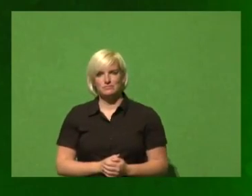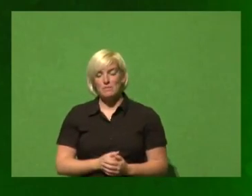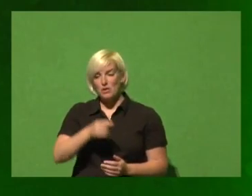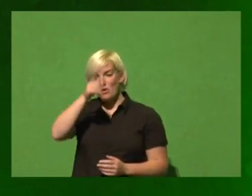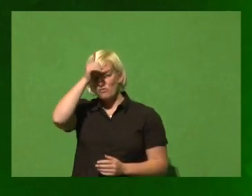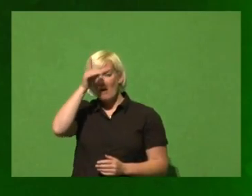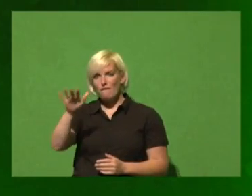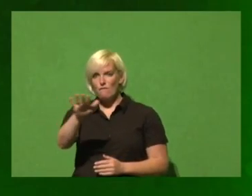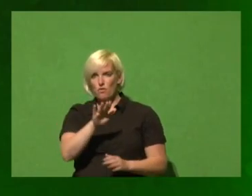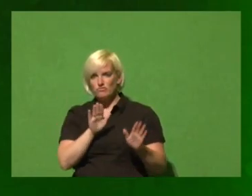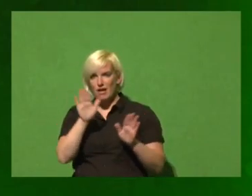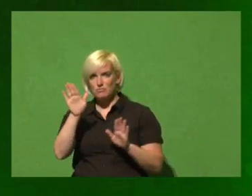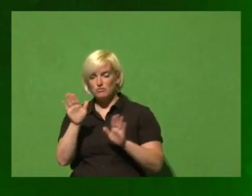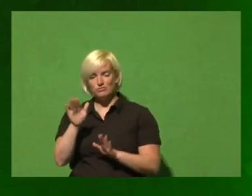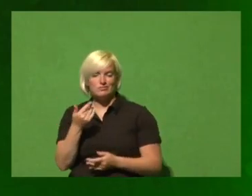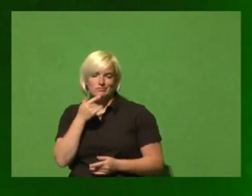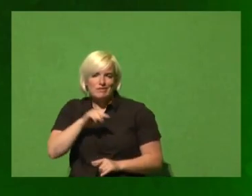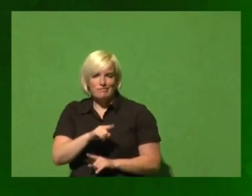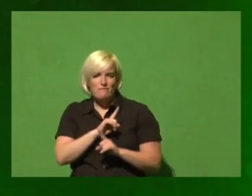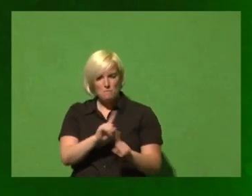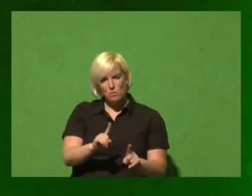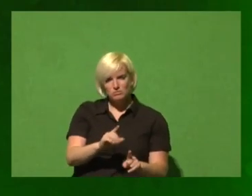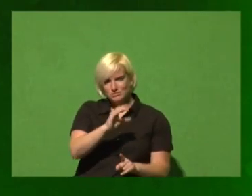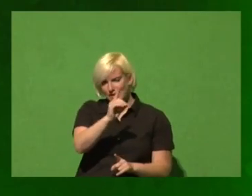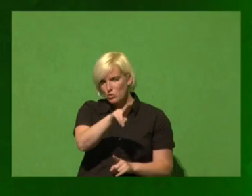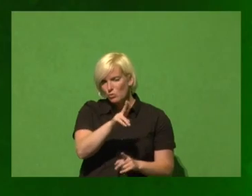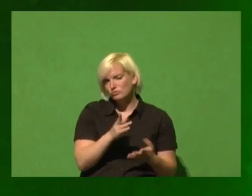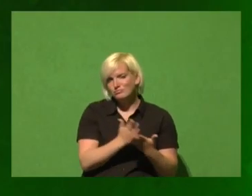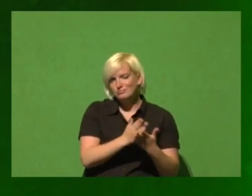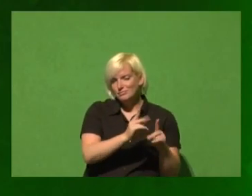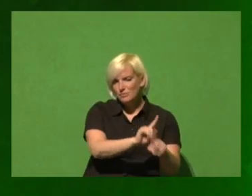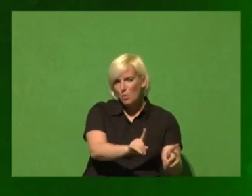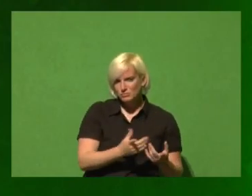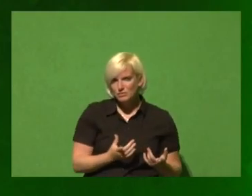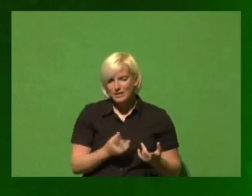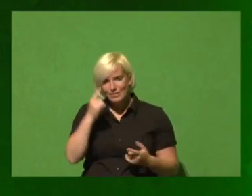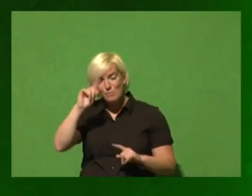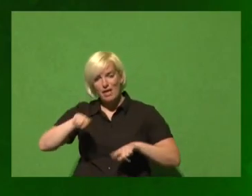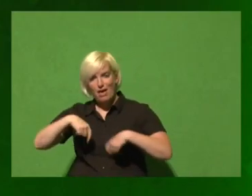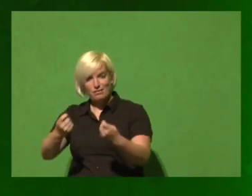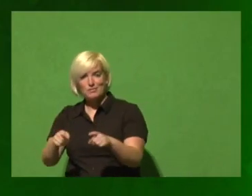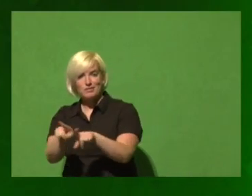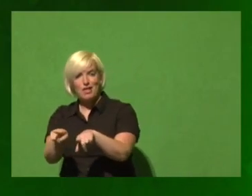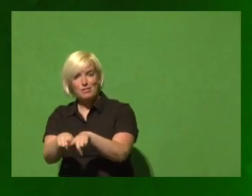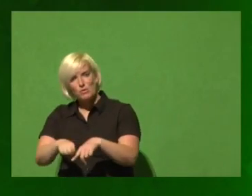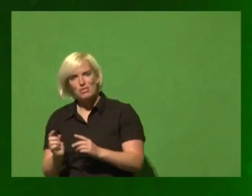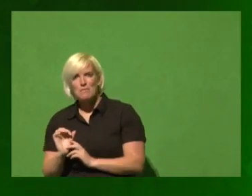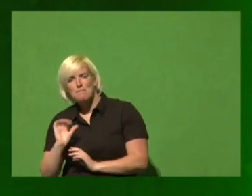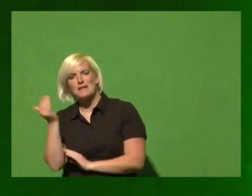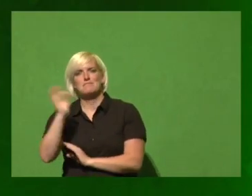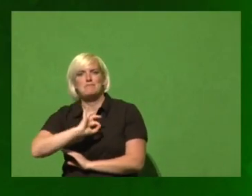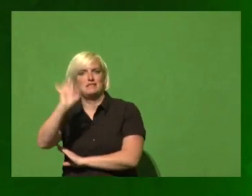machen würden, was wir nicht dürfen wegen der CDU, wäre das Ergebnis ähnlich oder noch besser. Selbst 2/3